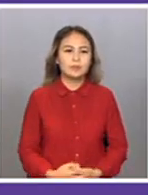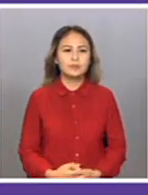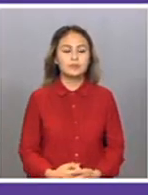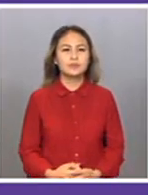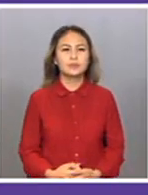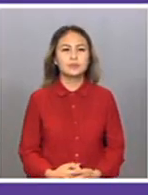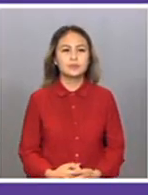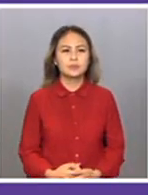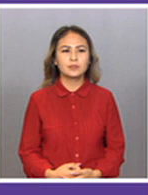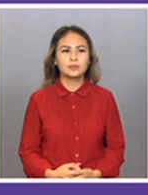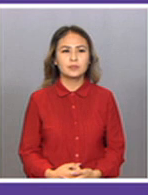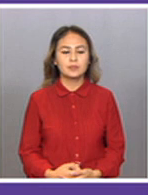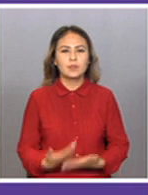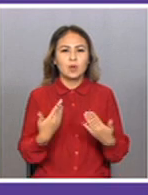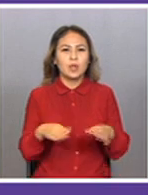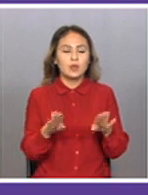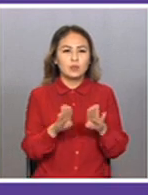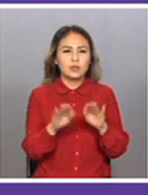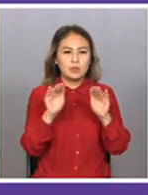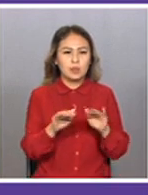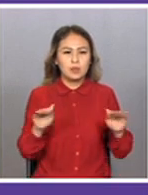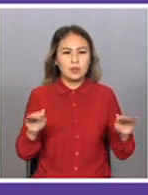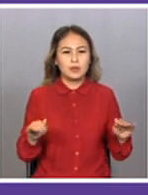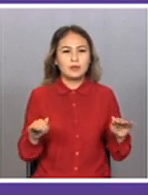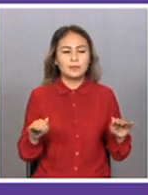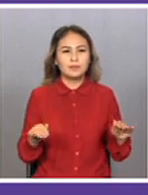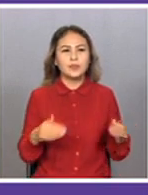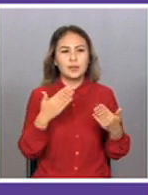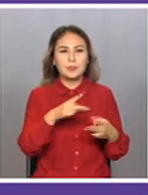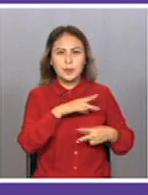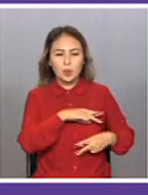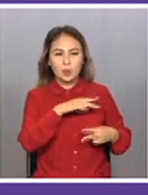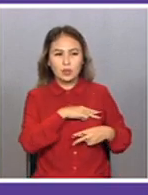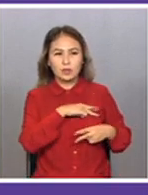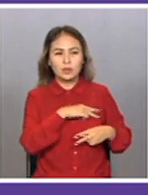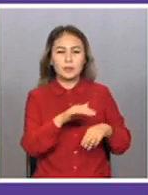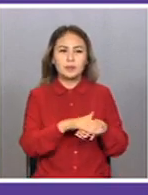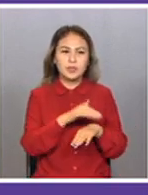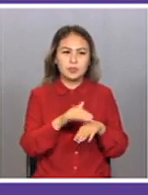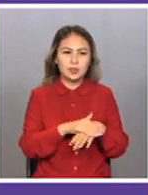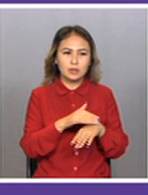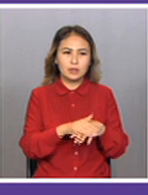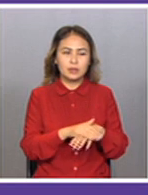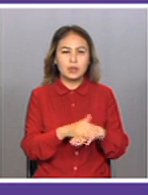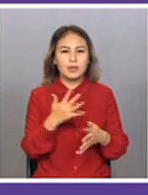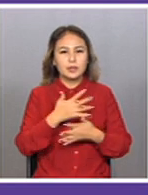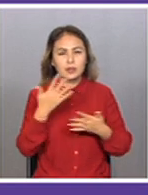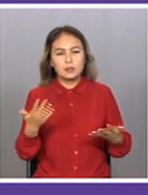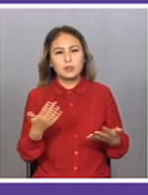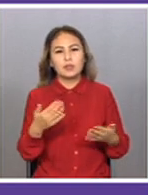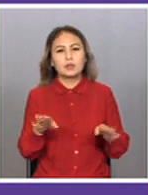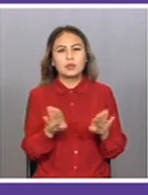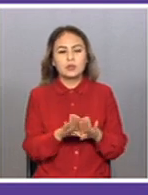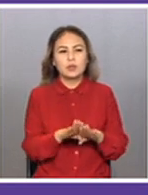адал дос екен. Олай болса, балалар, осындай еңбекқорлық, мейірімділік, кеңпейілділік және